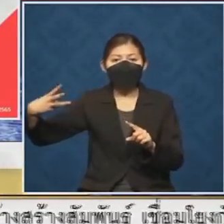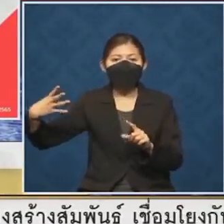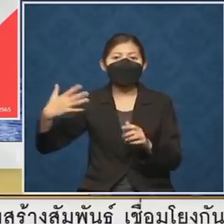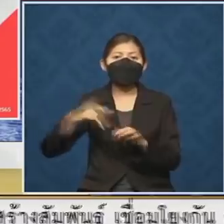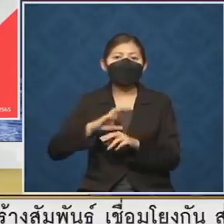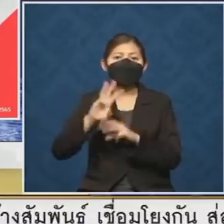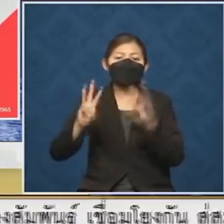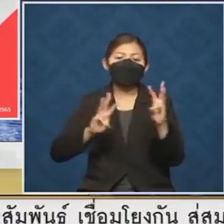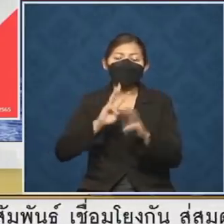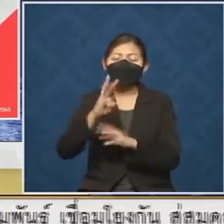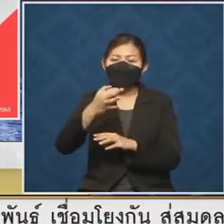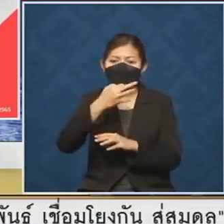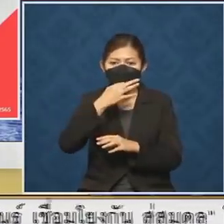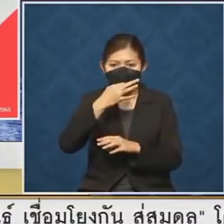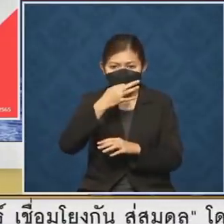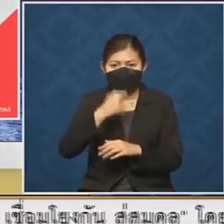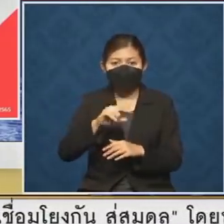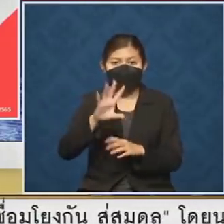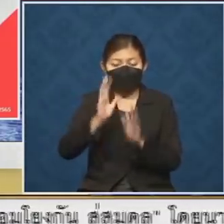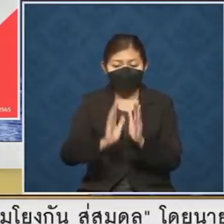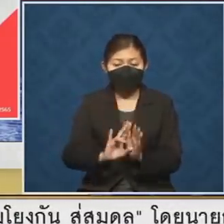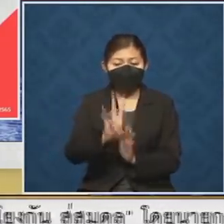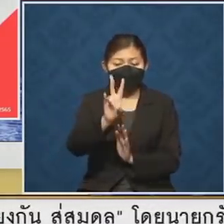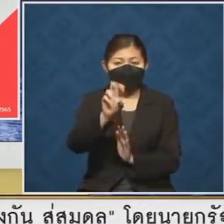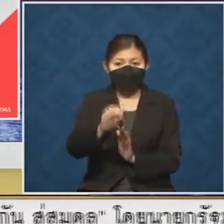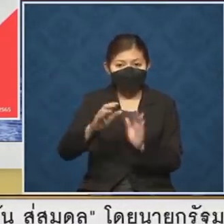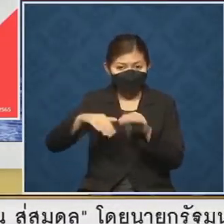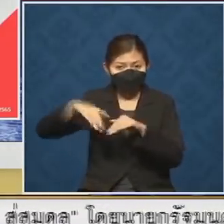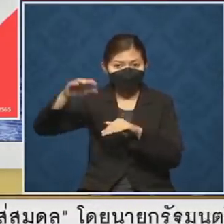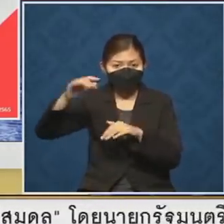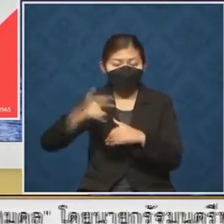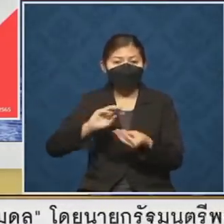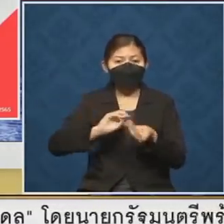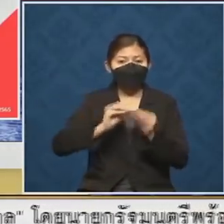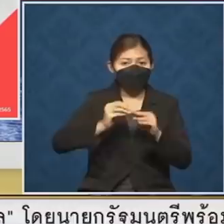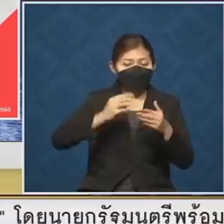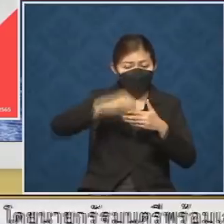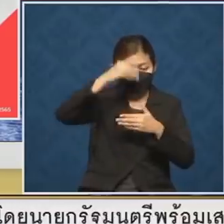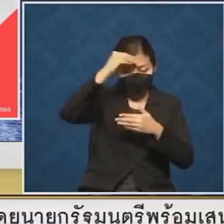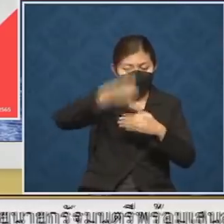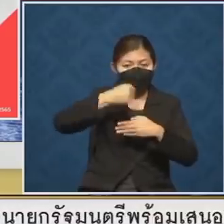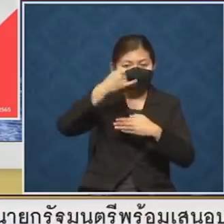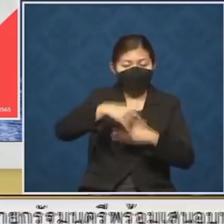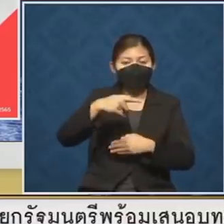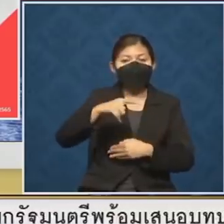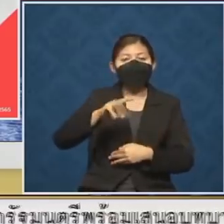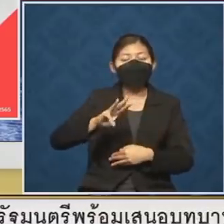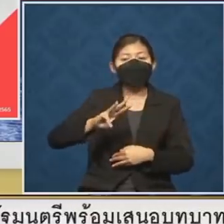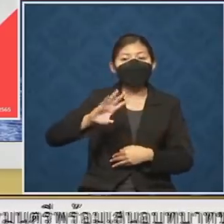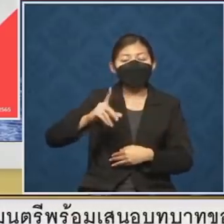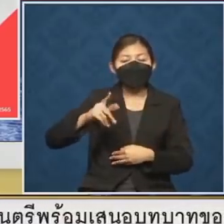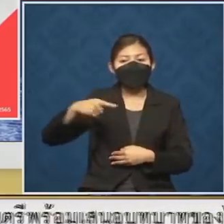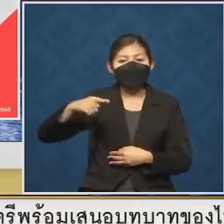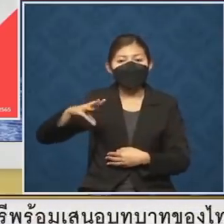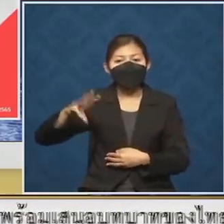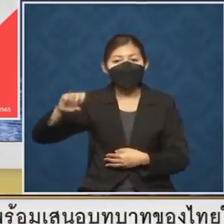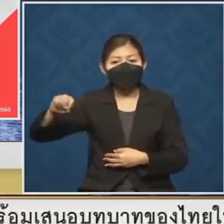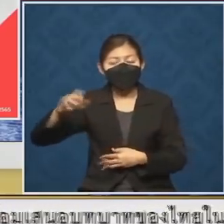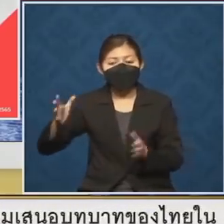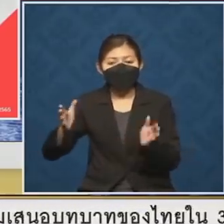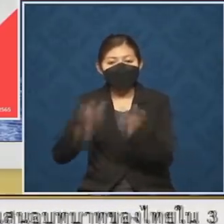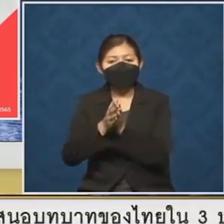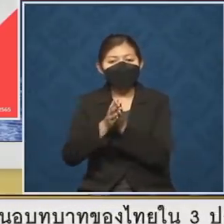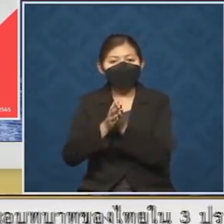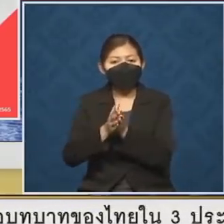ำนาจเจริญส.ส.อุบลพรรคเพื่อไทยนะครับพอจบคุณเอกชัยปุ๊บก็ตอนนั้นก็ประมาณอีก10นาที